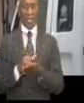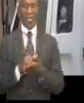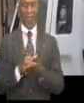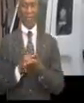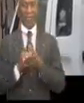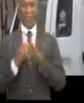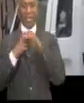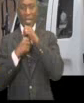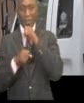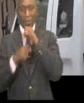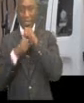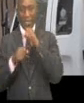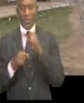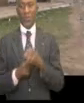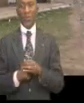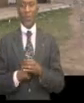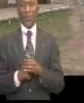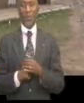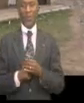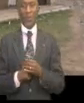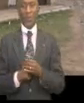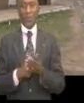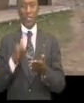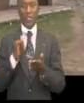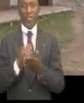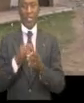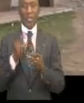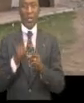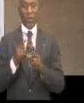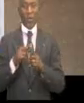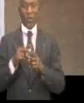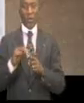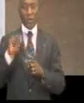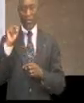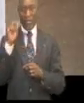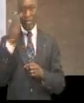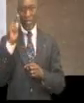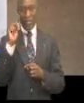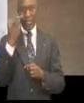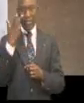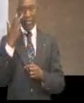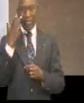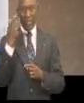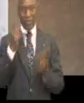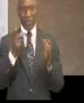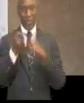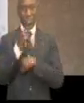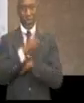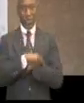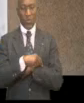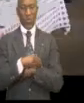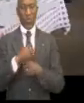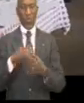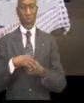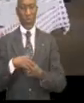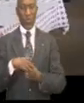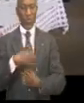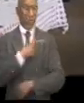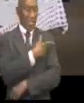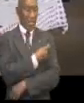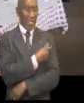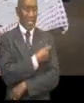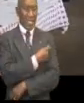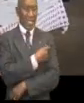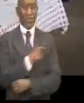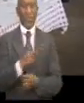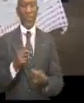Au 3e jour de la campagne de vaccination contre la rougeole dans la ville de Lubumbashi, dans la zone de santé de Kamalondo où nous nous sommes rendus, il